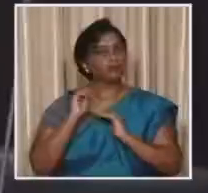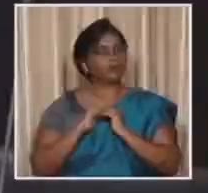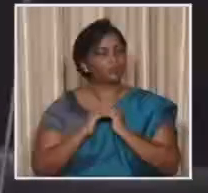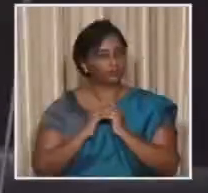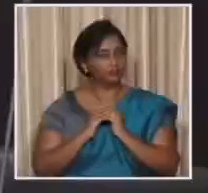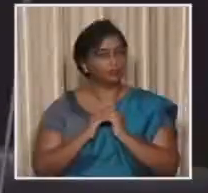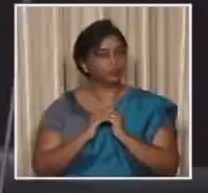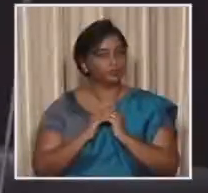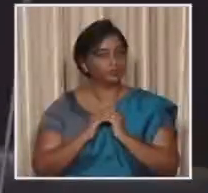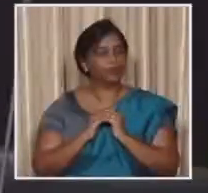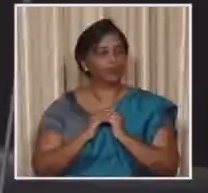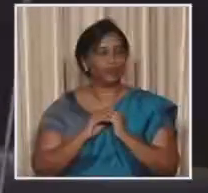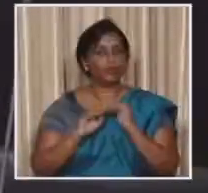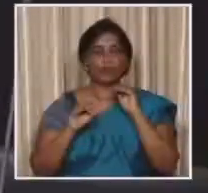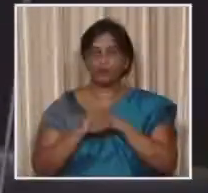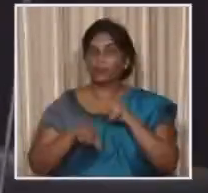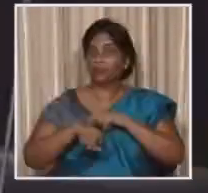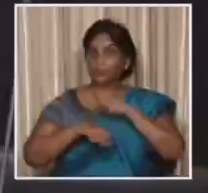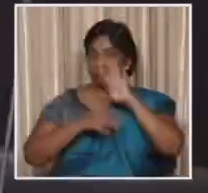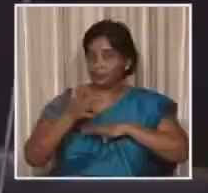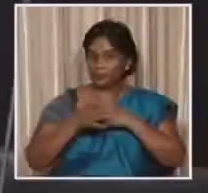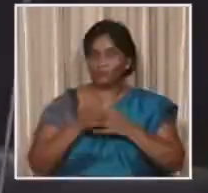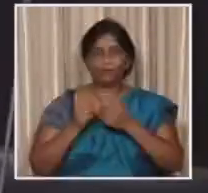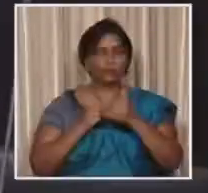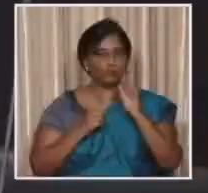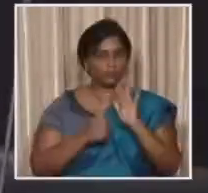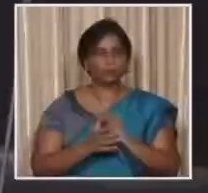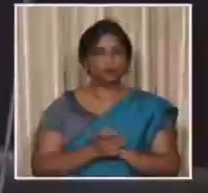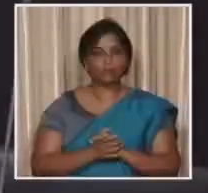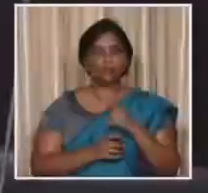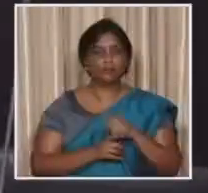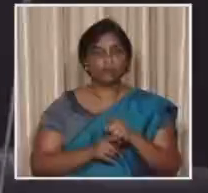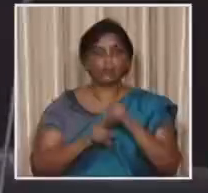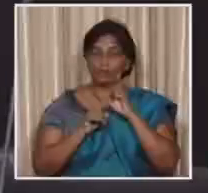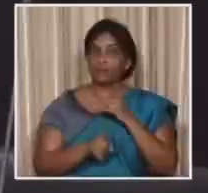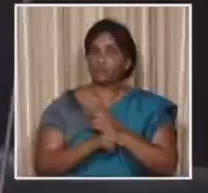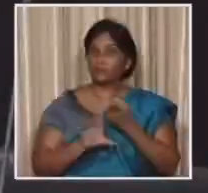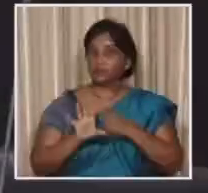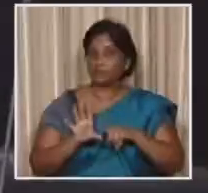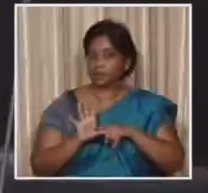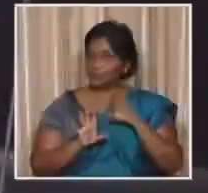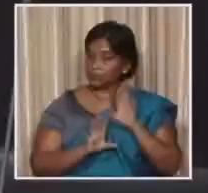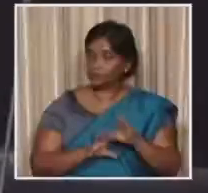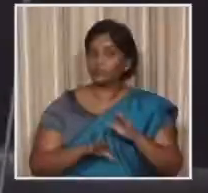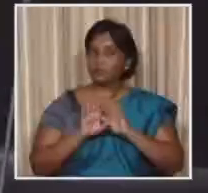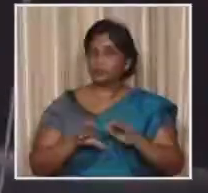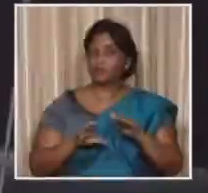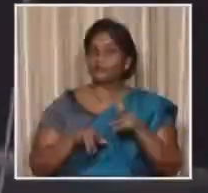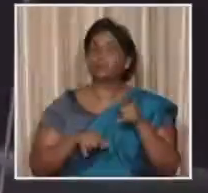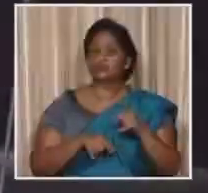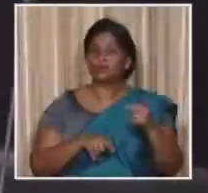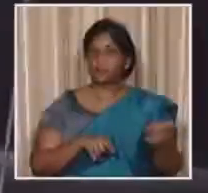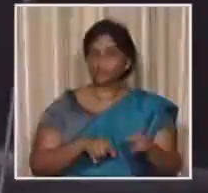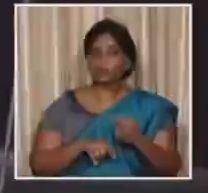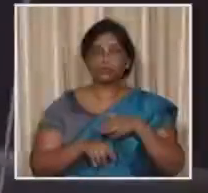වල ක්‍රියාකාරකම් කාලසටහනක් යටතේ සිදු කෙරේ. මෙබඳු ගුරු පුහුණුවන් ලබන ශික්ෂණ ලාභීන්ට